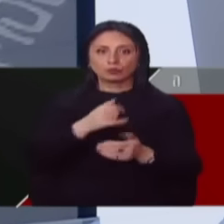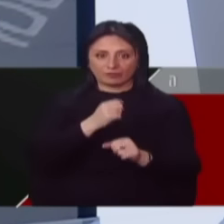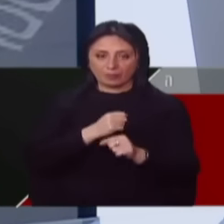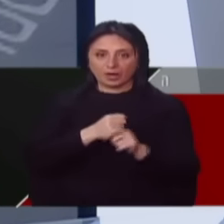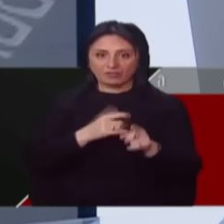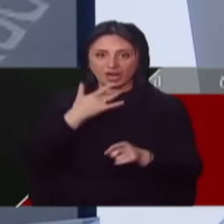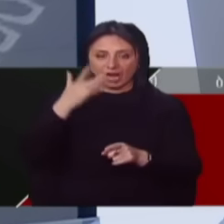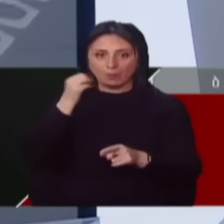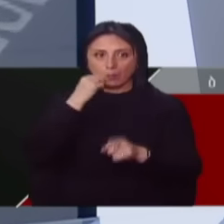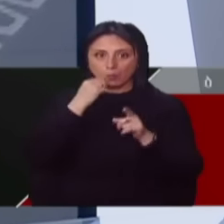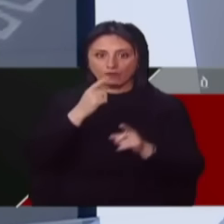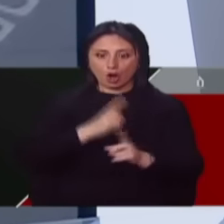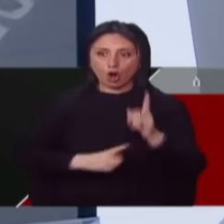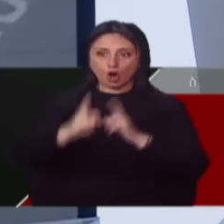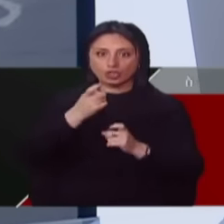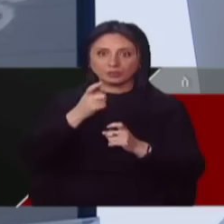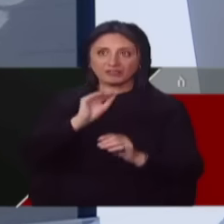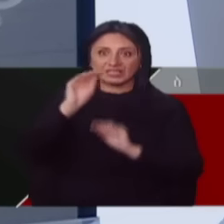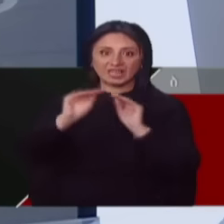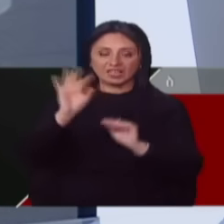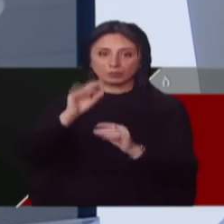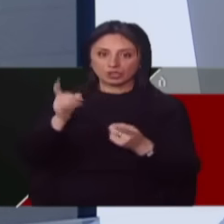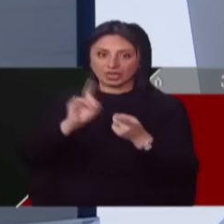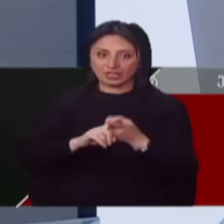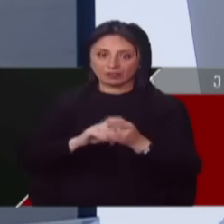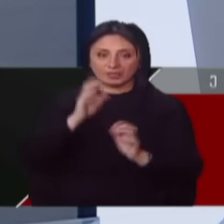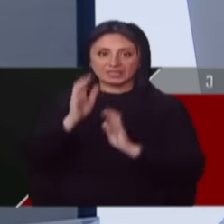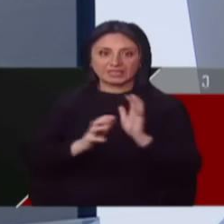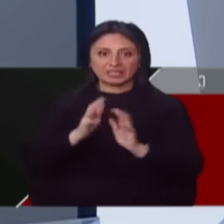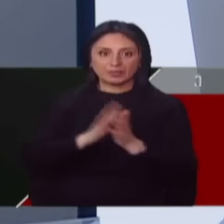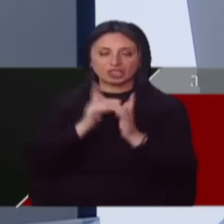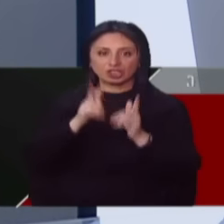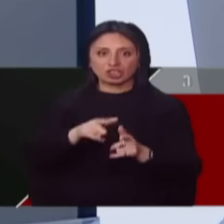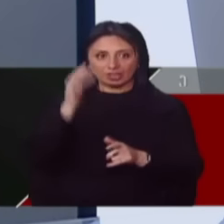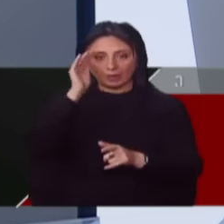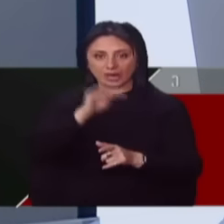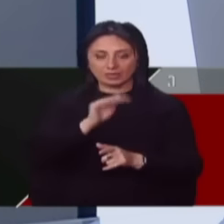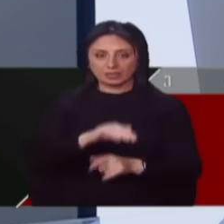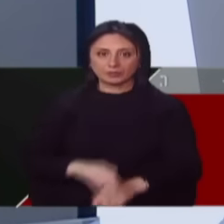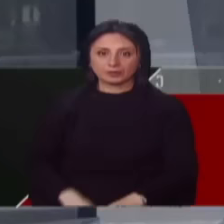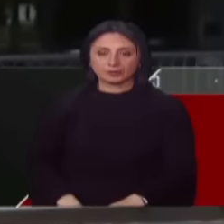ფაზაშია. ვაშინგტონი მოსკოვს კოსმოსში იარაღის განთავსებასთან დაკავშირებულ საერთაშორისო შეთანხმებას ახსენებს.